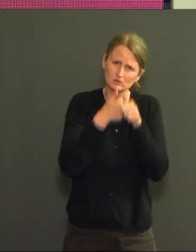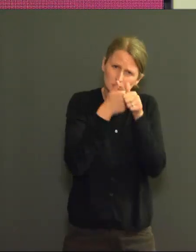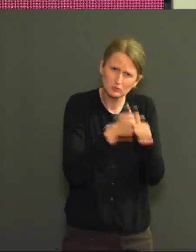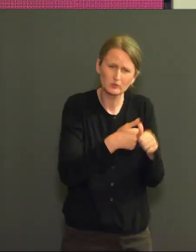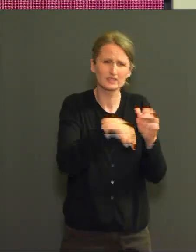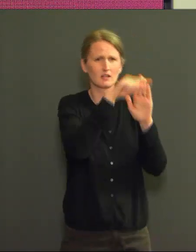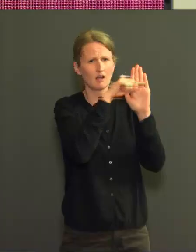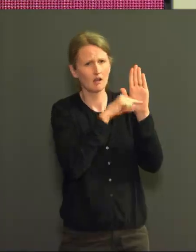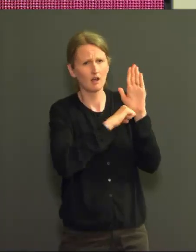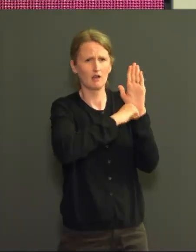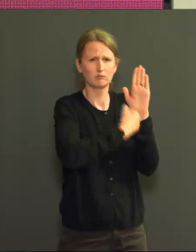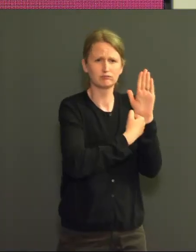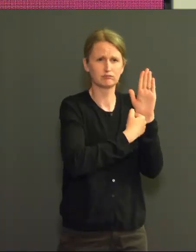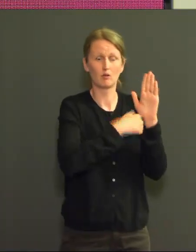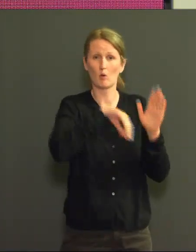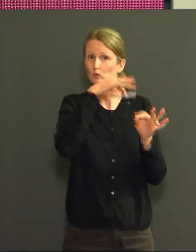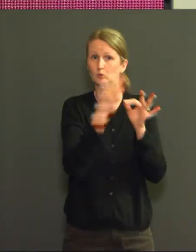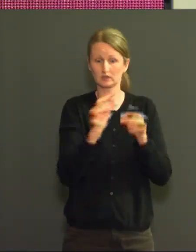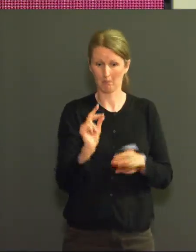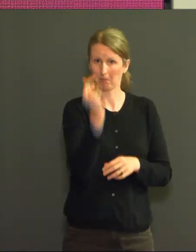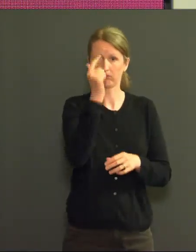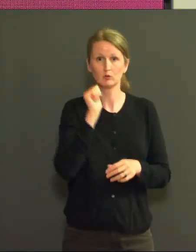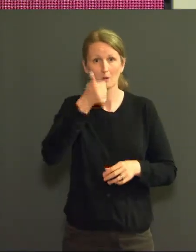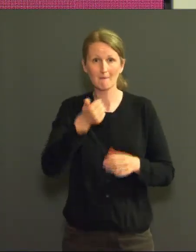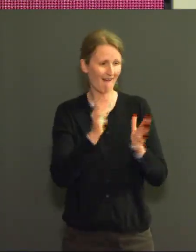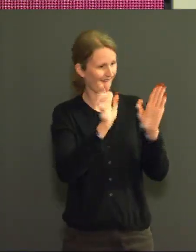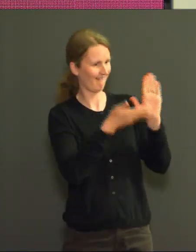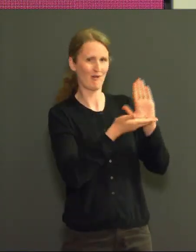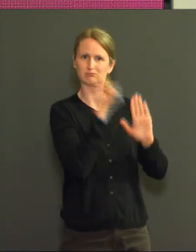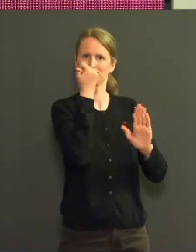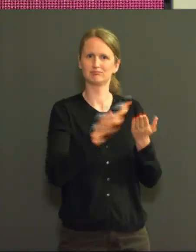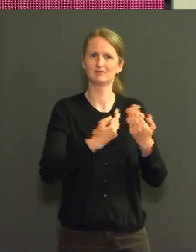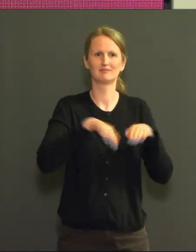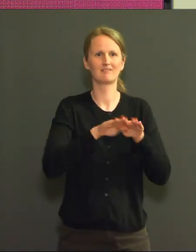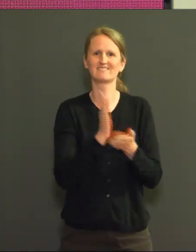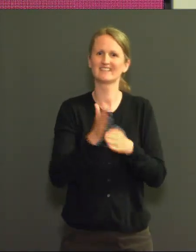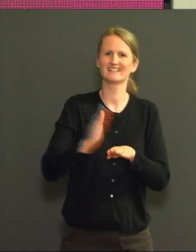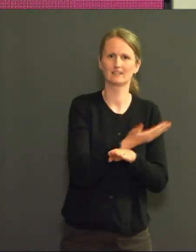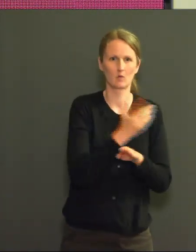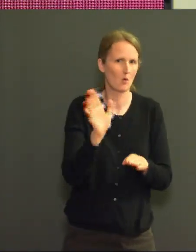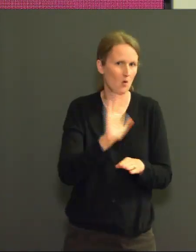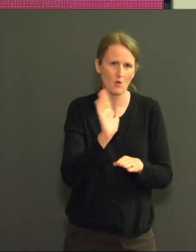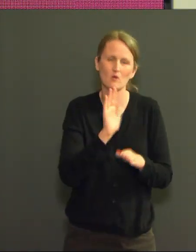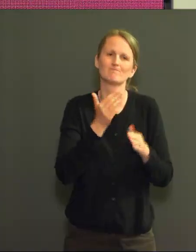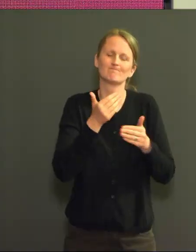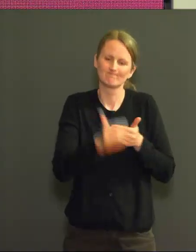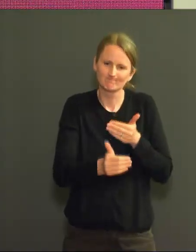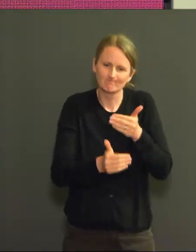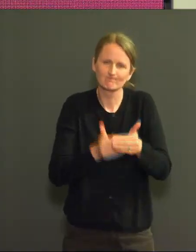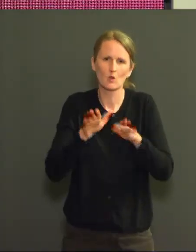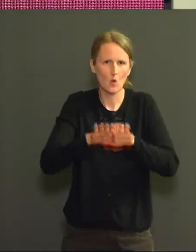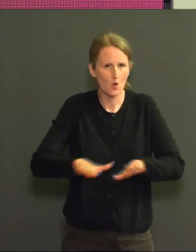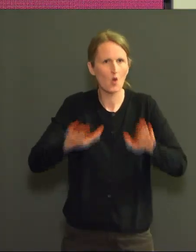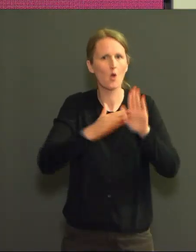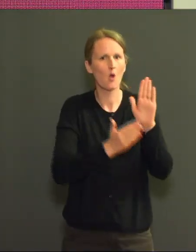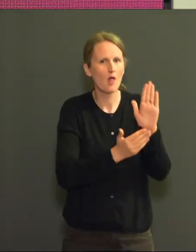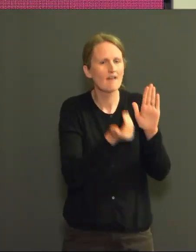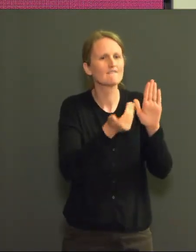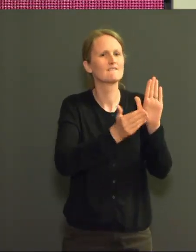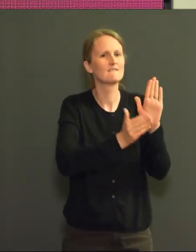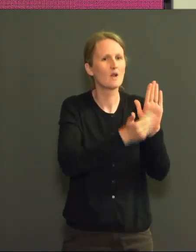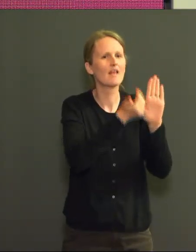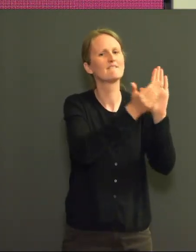doivent simplement maintenant s'atténuer, être intégrées et ne pas être oubliées. Si on peut recevoir les gens à